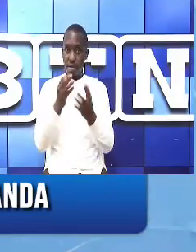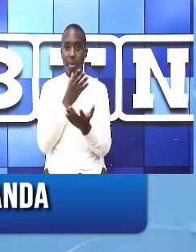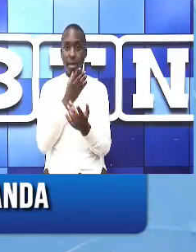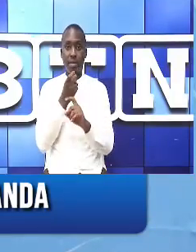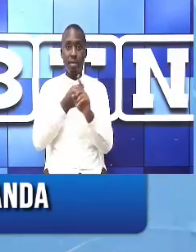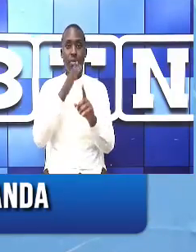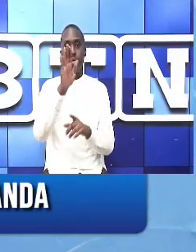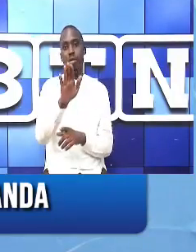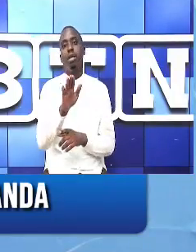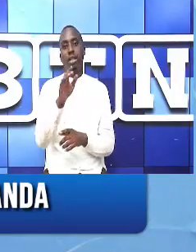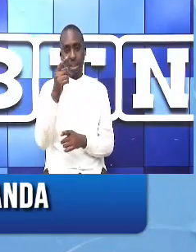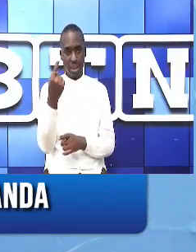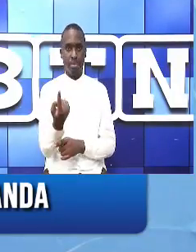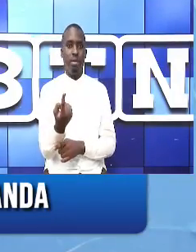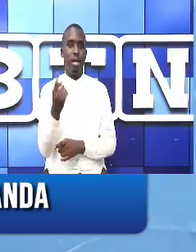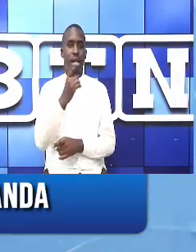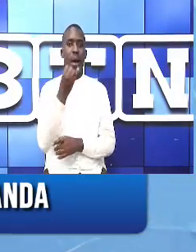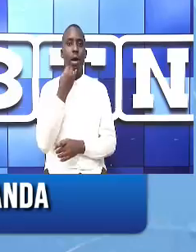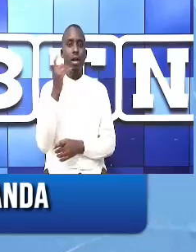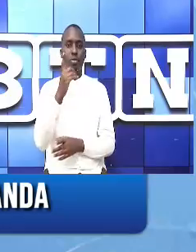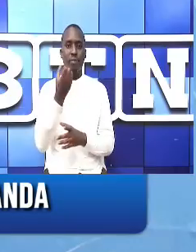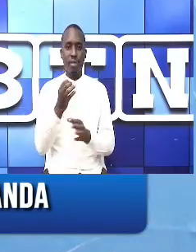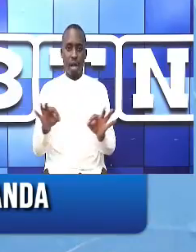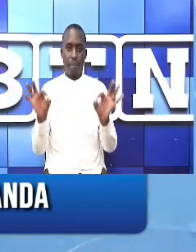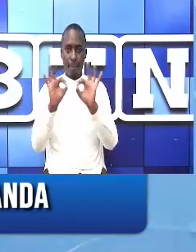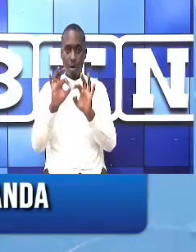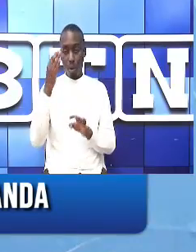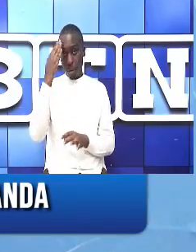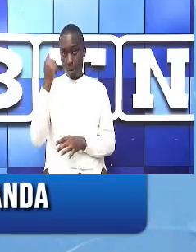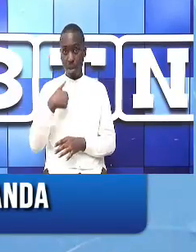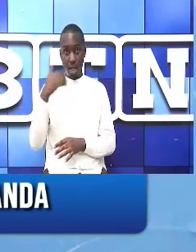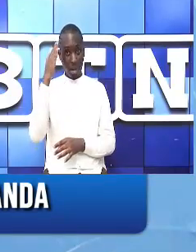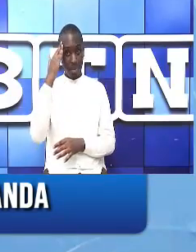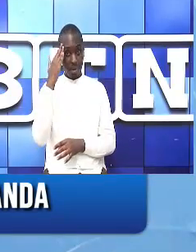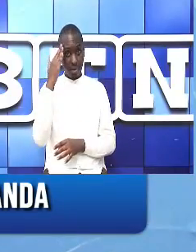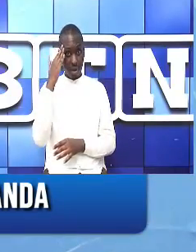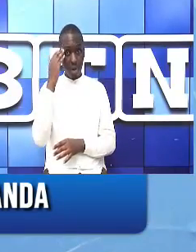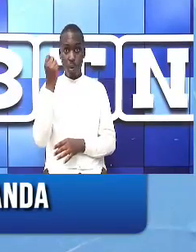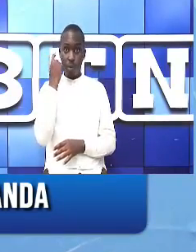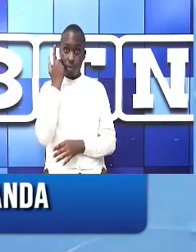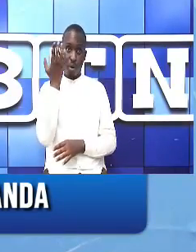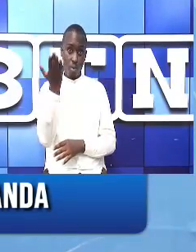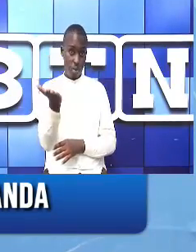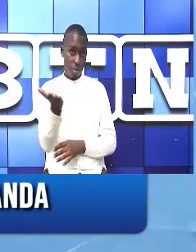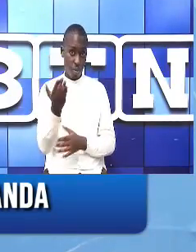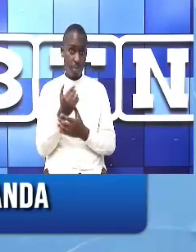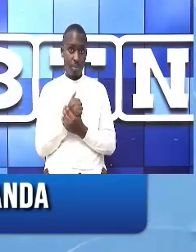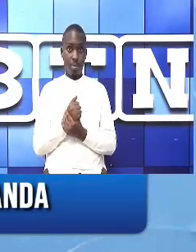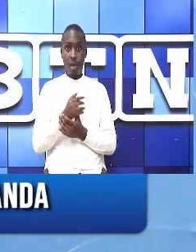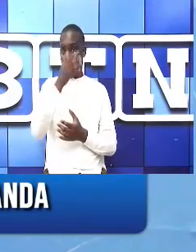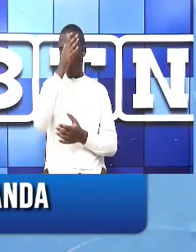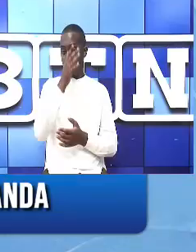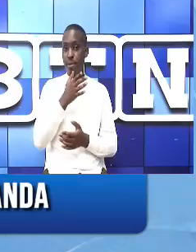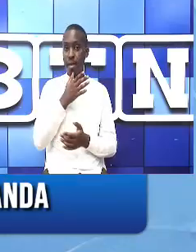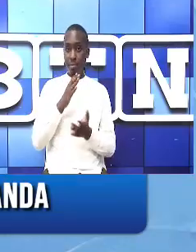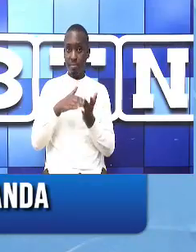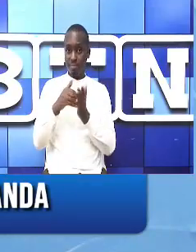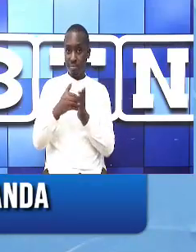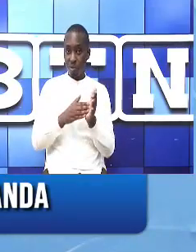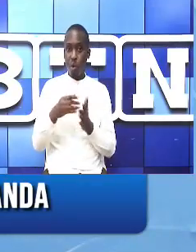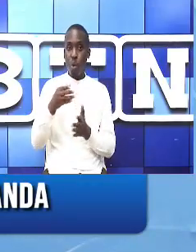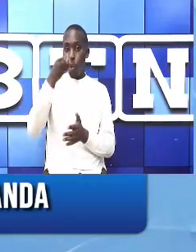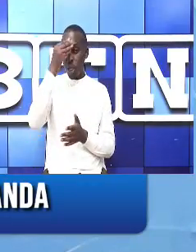kuri iyi si nta mwana utakugirira akamaro kuko ndabizi urumva nk'uyu nguyu umubyeyi amucaga intege amubwira ati